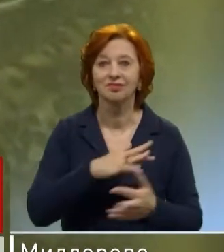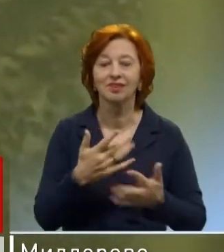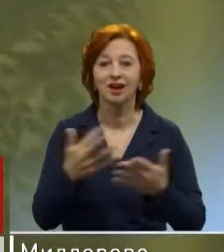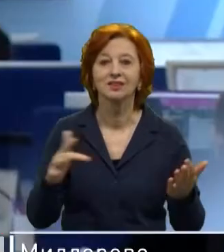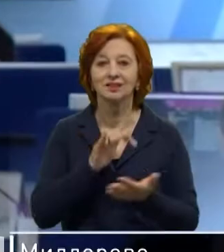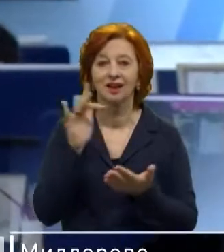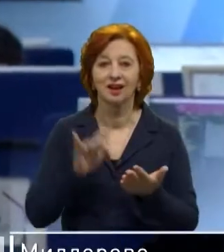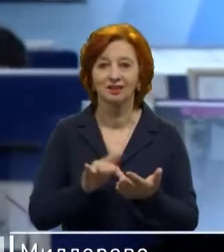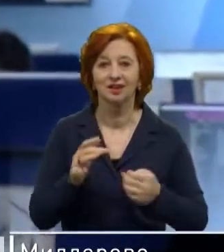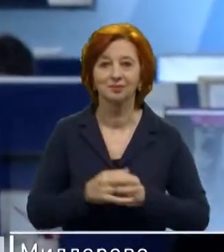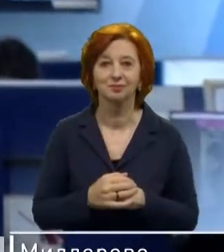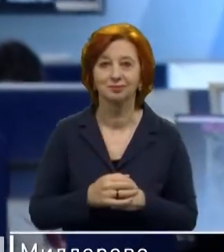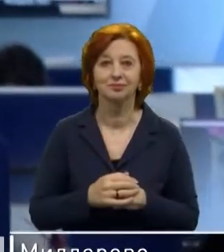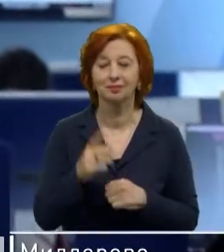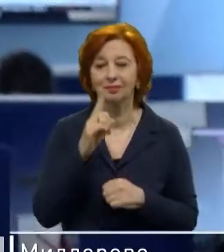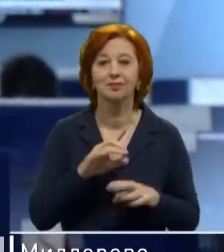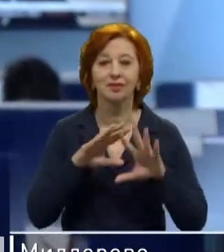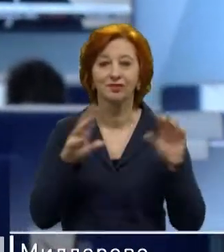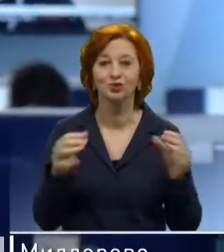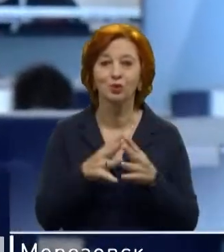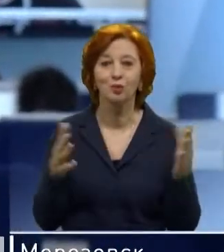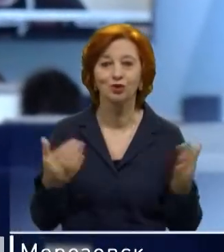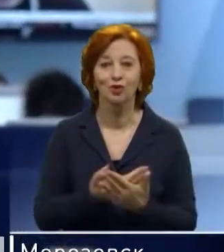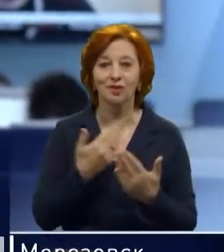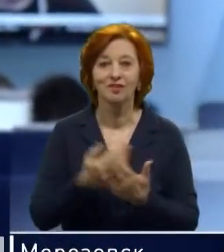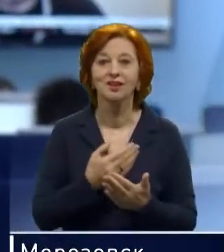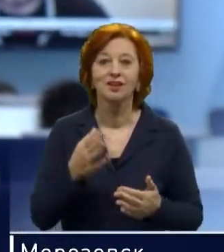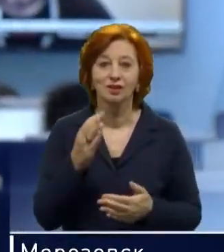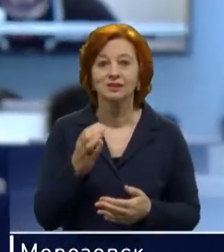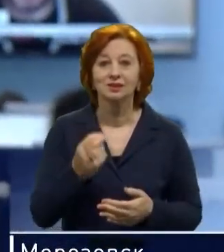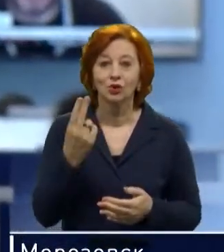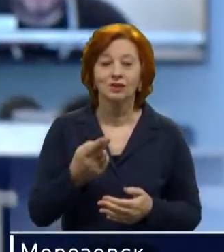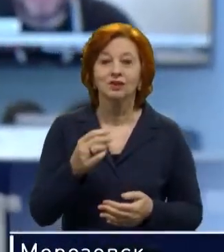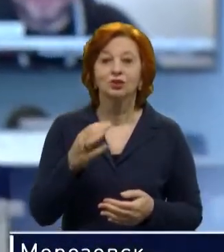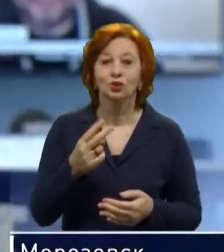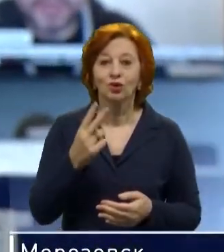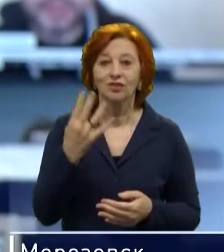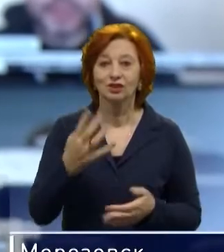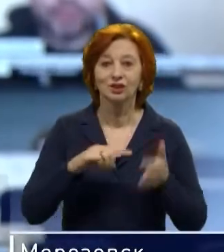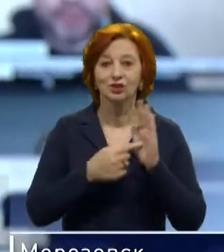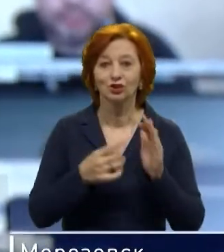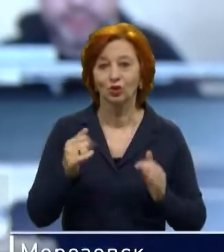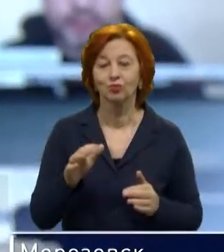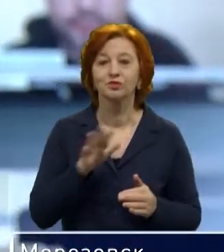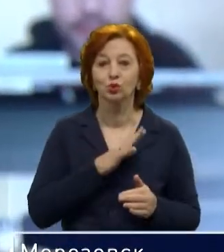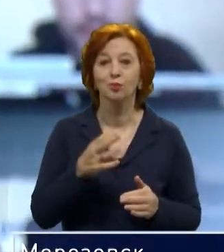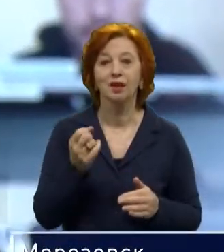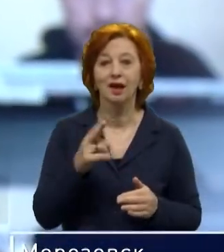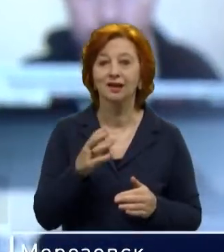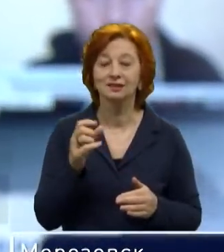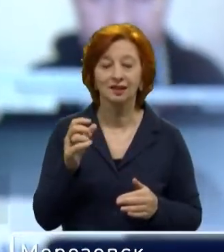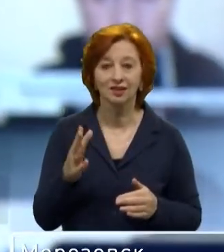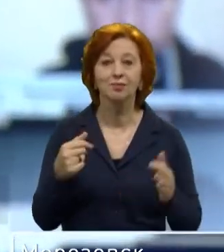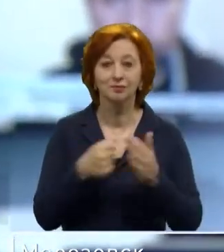России. На этом пока все. Еще больше новостей в наших социальных сетях и на сайте don24.ru. В студии была